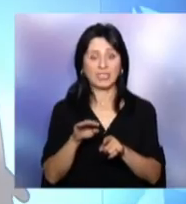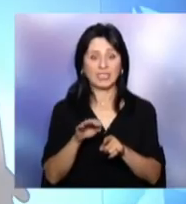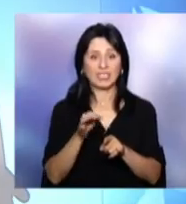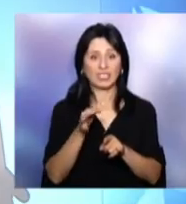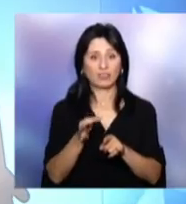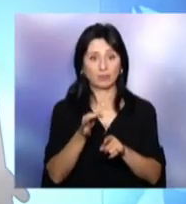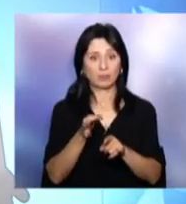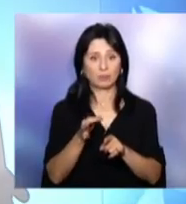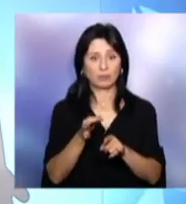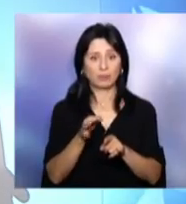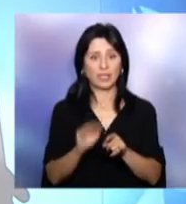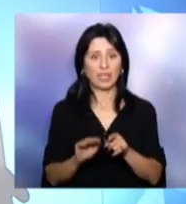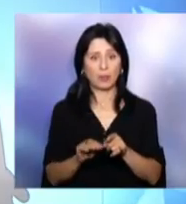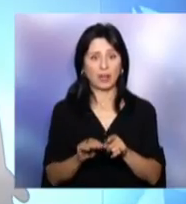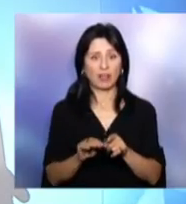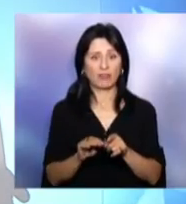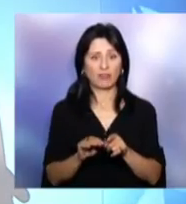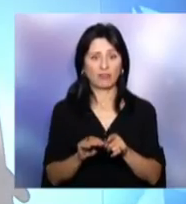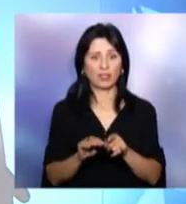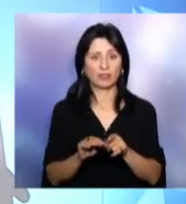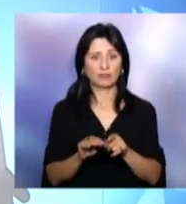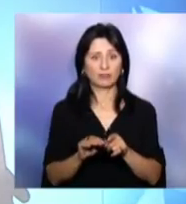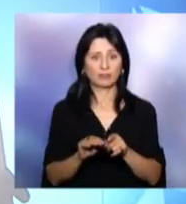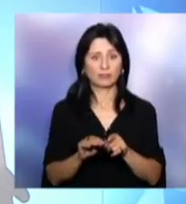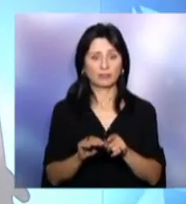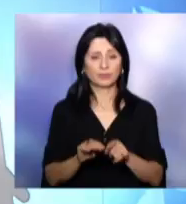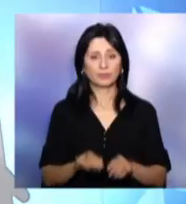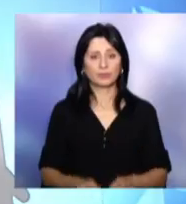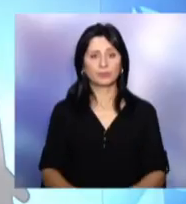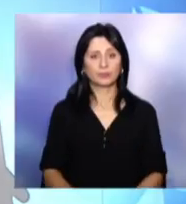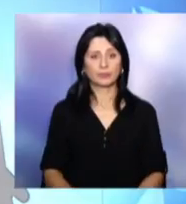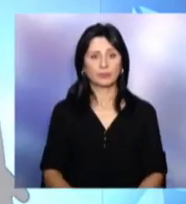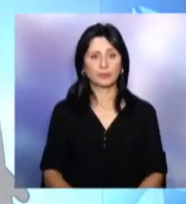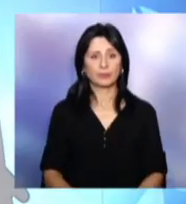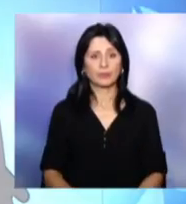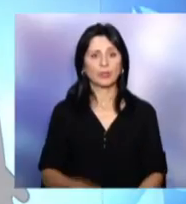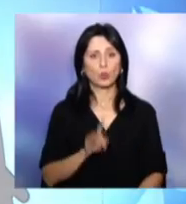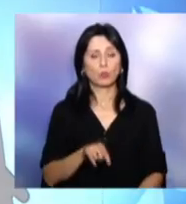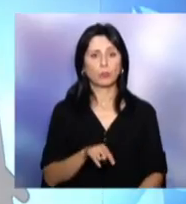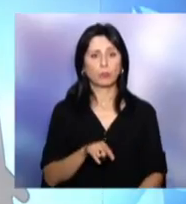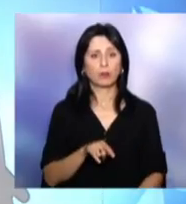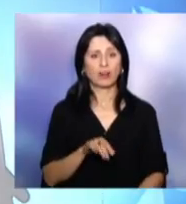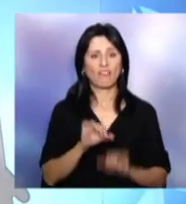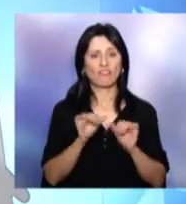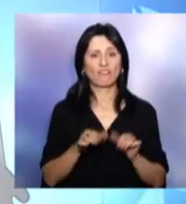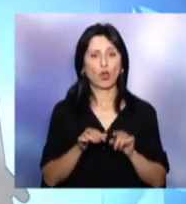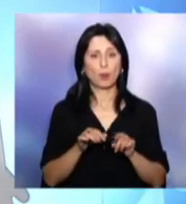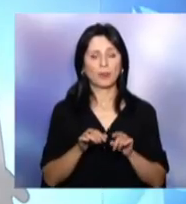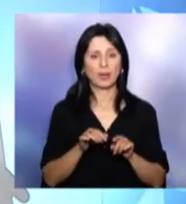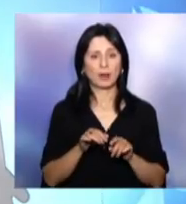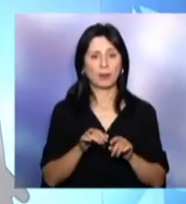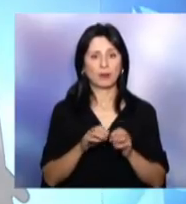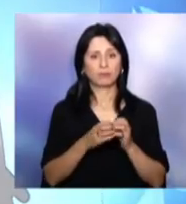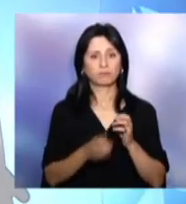სტომა გამოტანილი და დაბლა, ანუ დაღმავალი კოლინჯი და სიგმოიდური ნაწლავი, მით უფრო ფორმირებულია მასა,